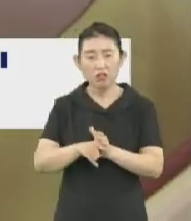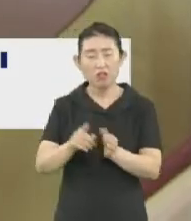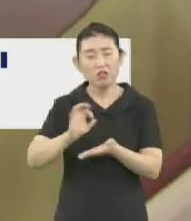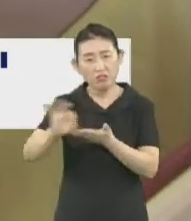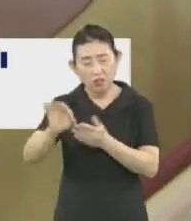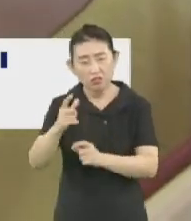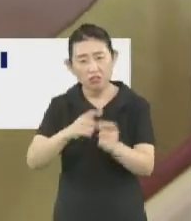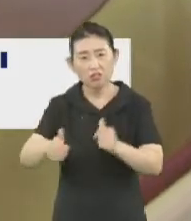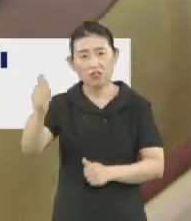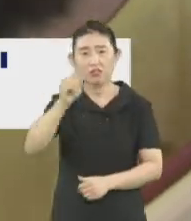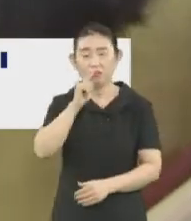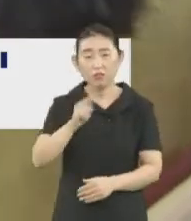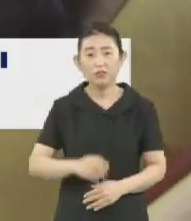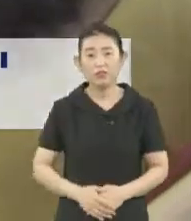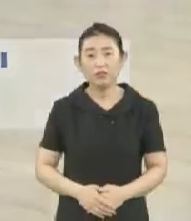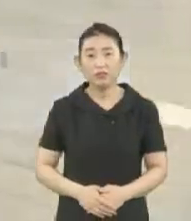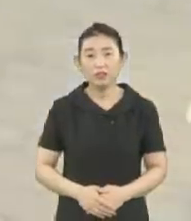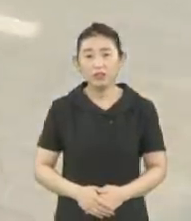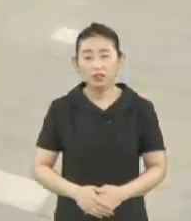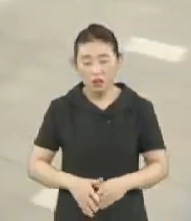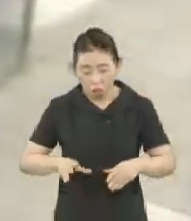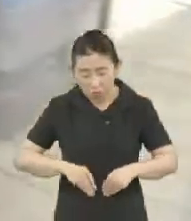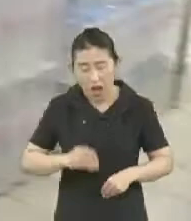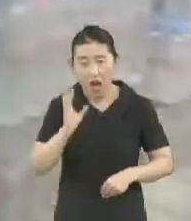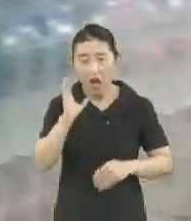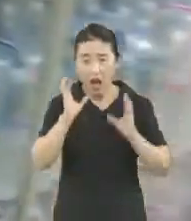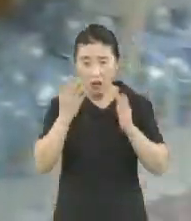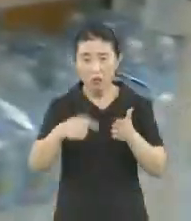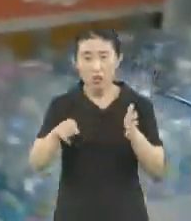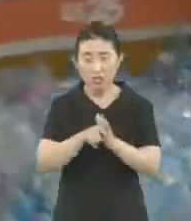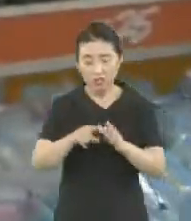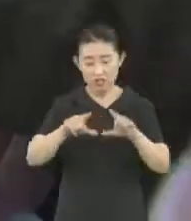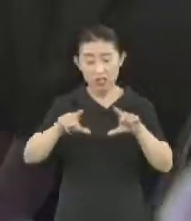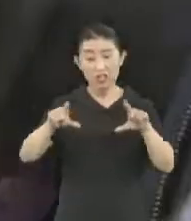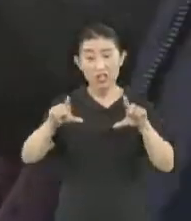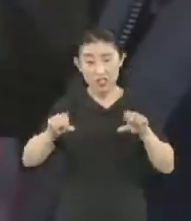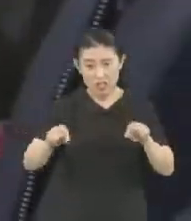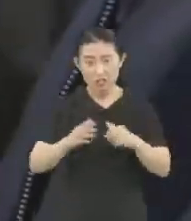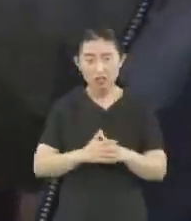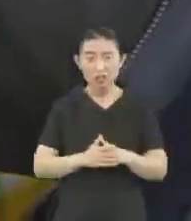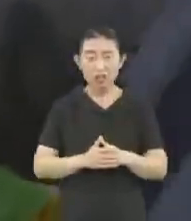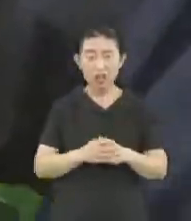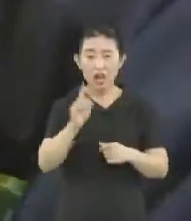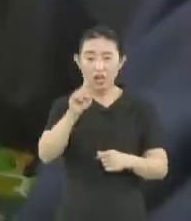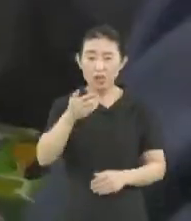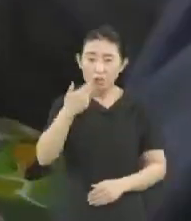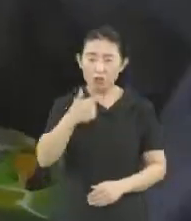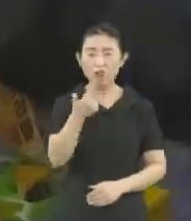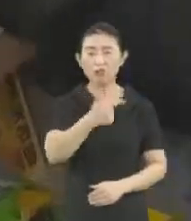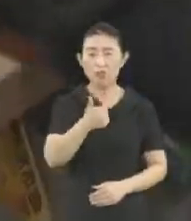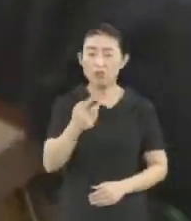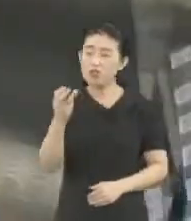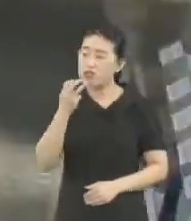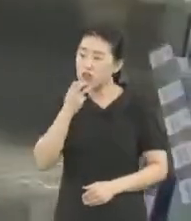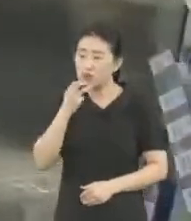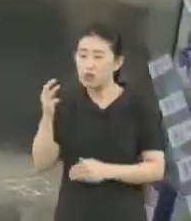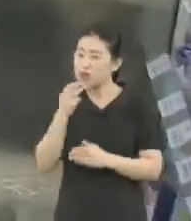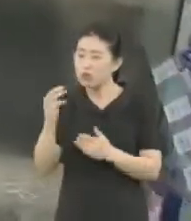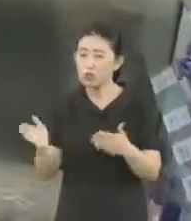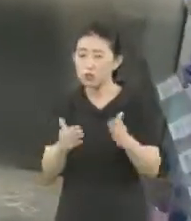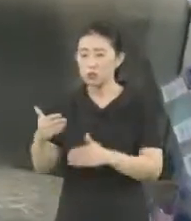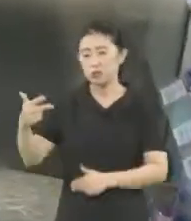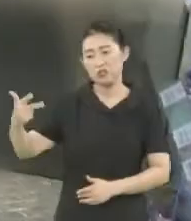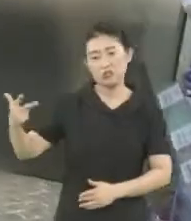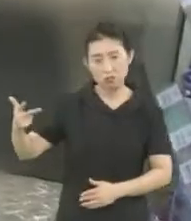훨씬 현실적이라는 겁니다. 결식아동을 위한 대덕구 급식카드 지원도 일식 6천 원에 그쳐 서울 경기에 비해 천 원이나